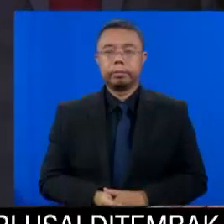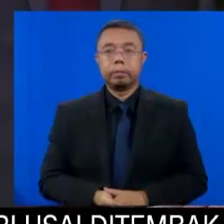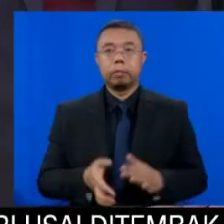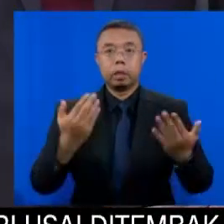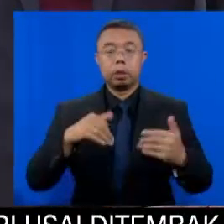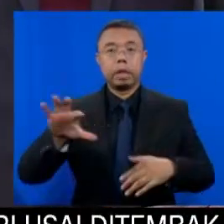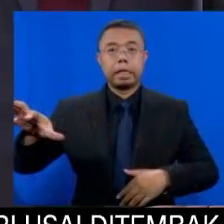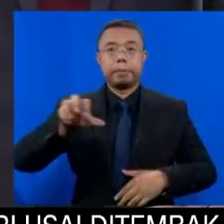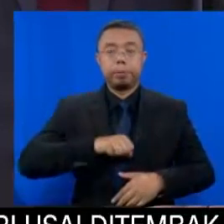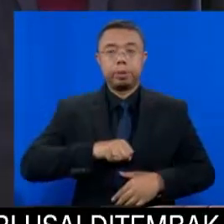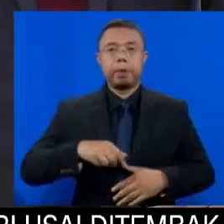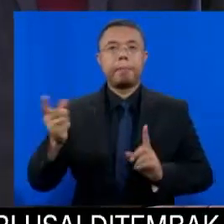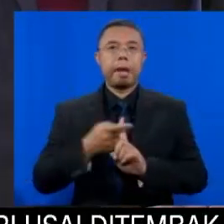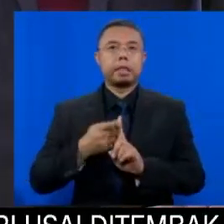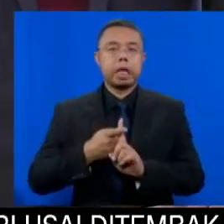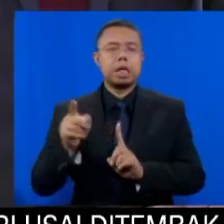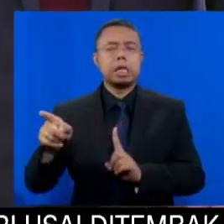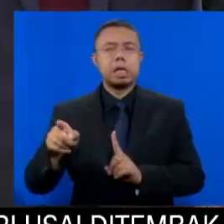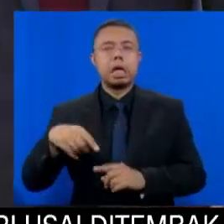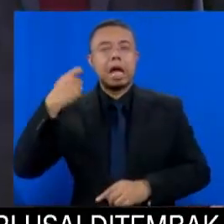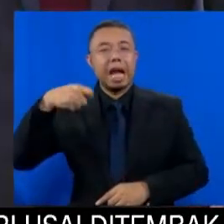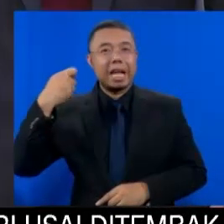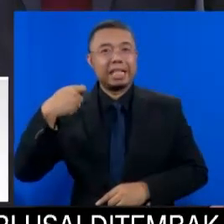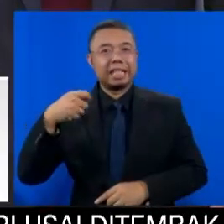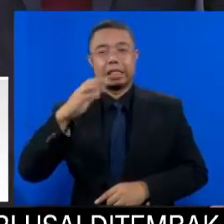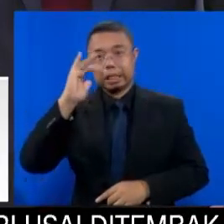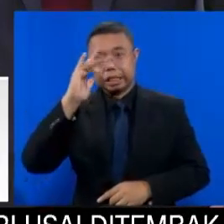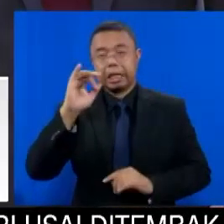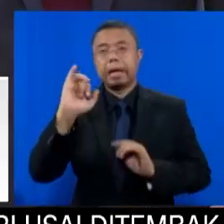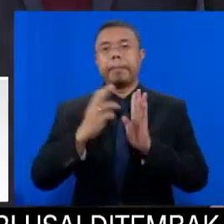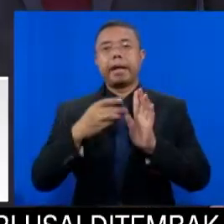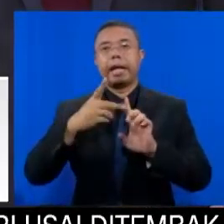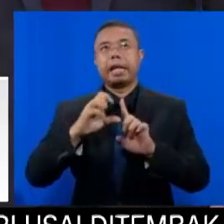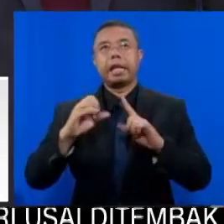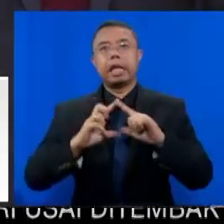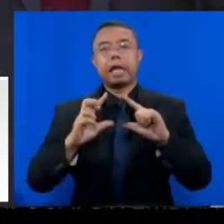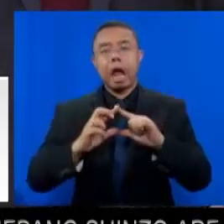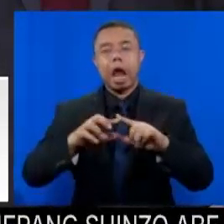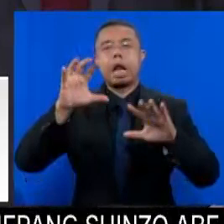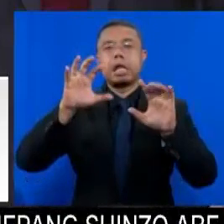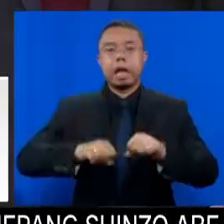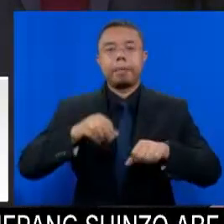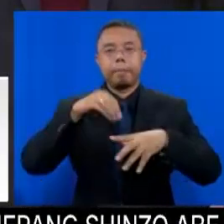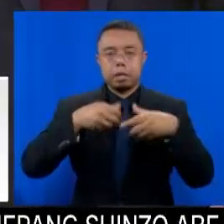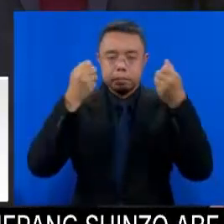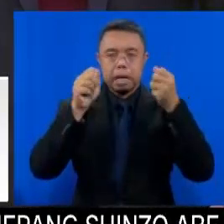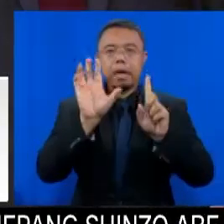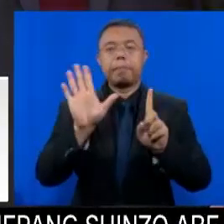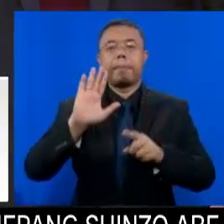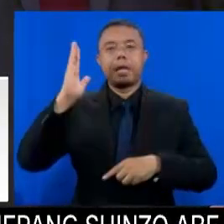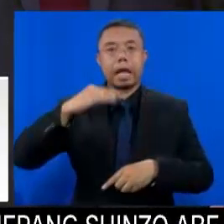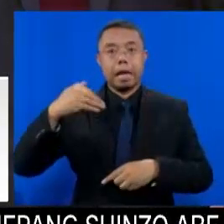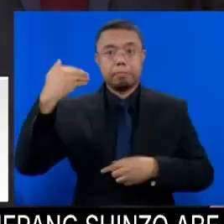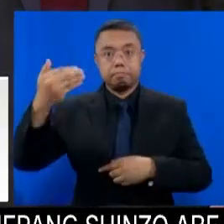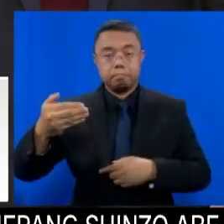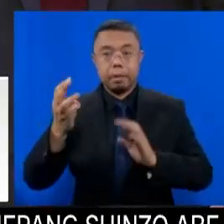Usai dijemput paksa polisi di kediamannya, selebgram Medina Zain resmi ditahan selama 20 hari ke depan di Rutan Polda Metro Jaya.